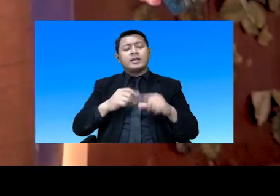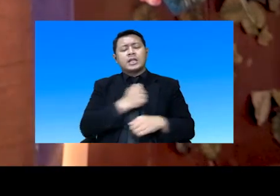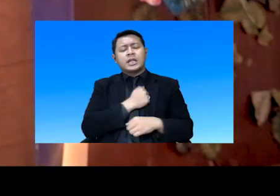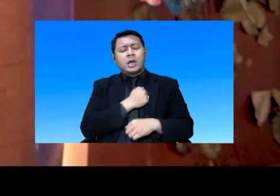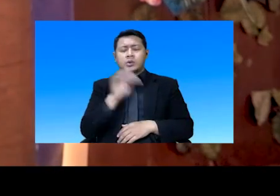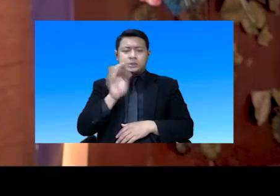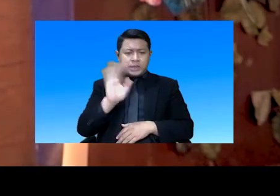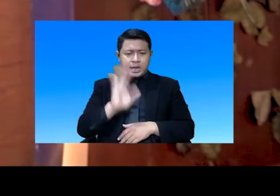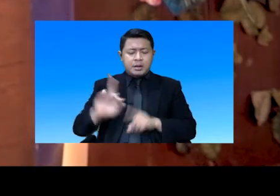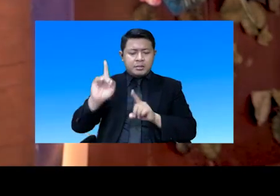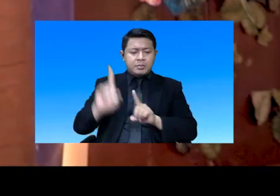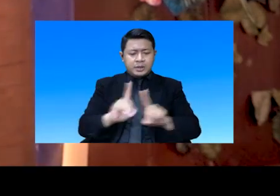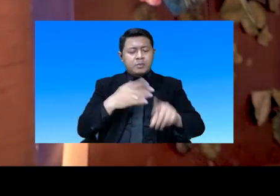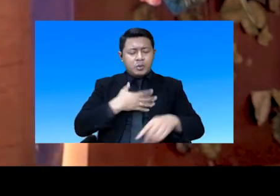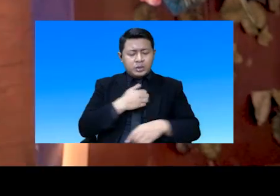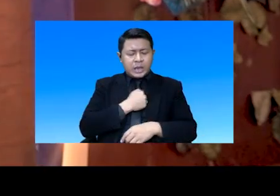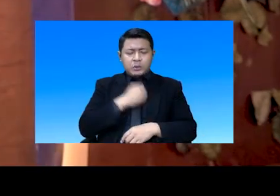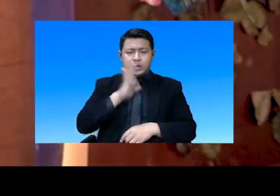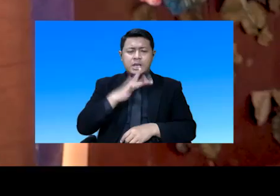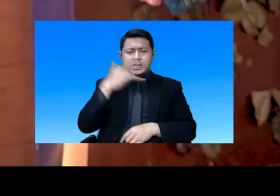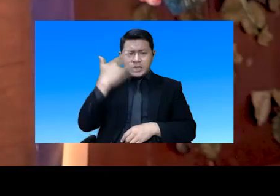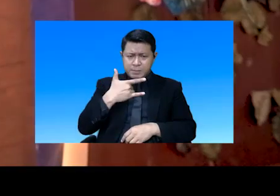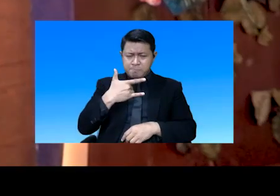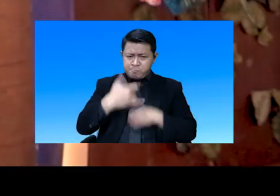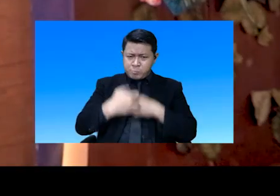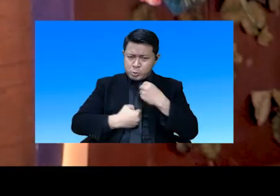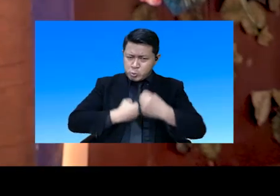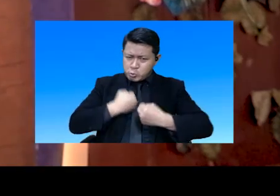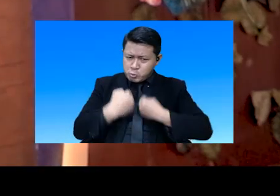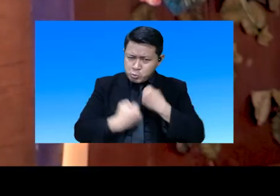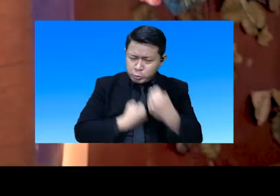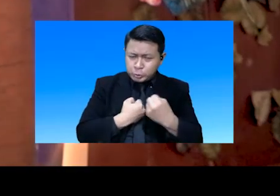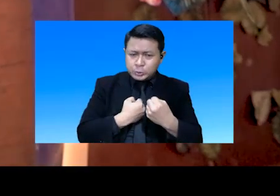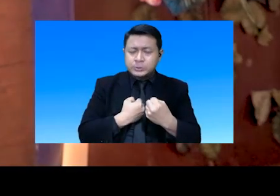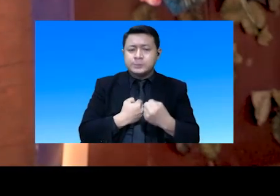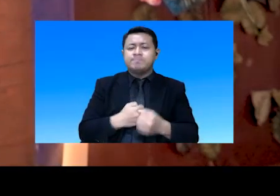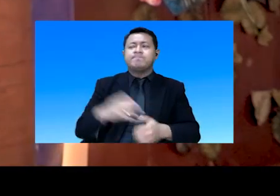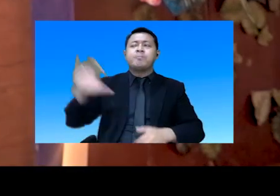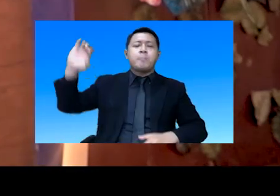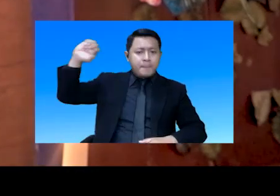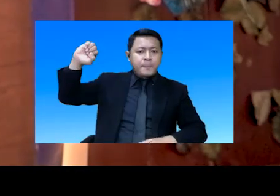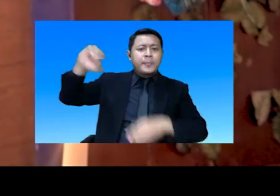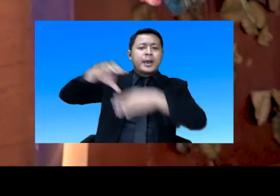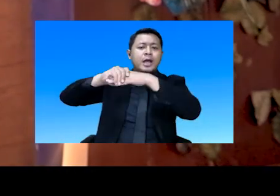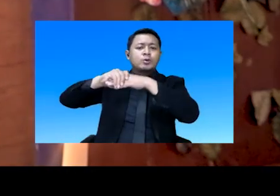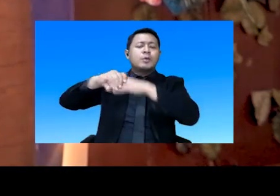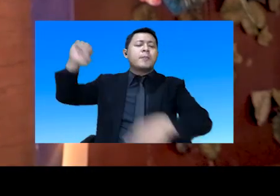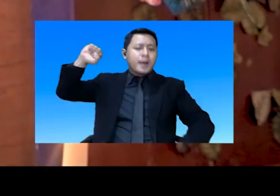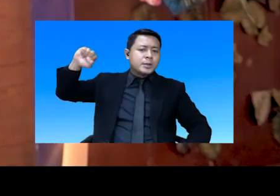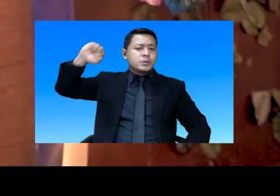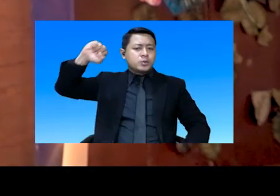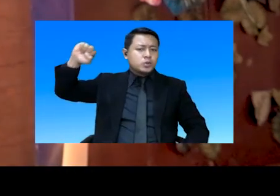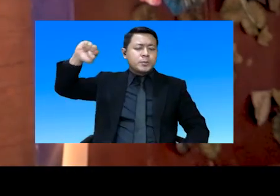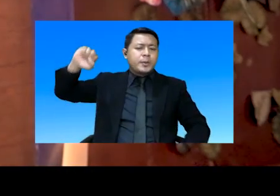bersama denganku ya. Teruslah pegang jemariku, jangan kau lepaskan.